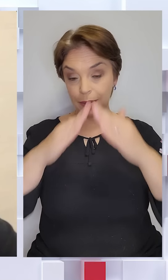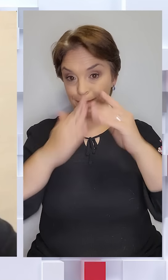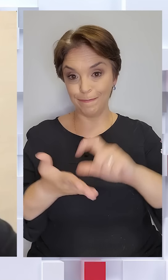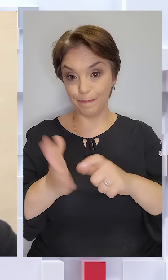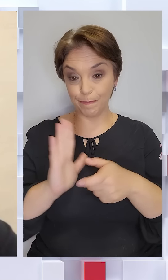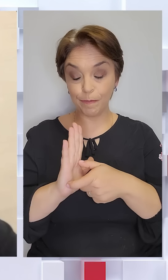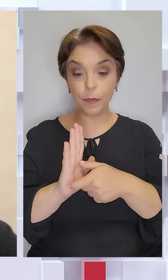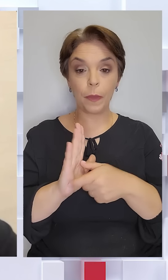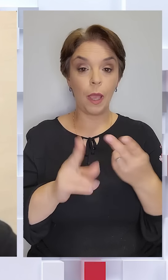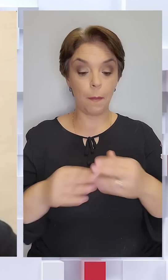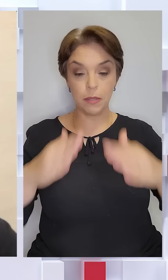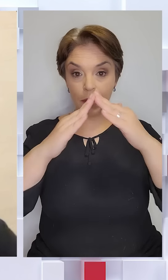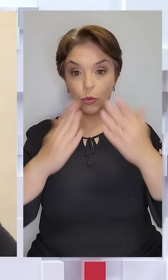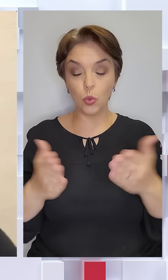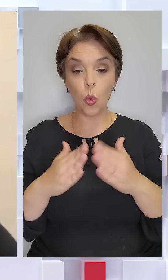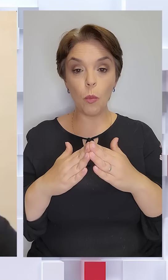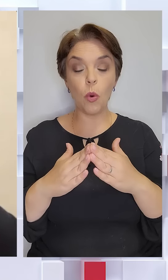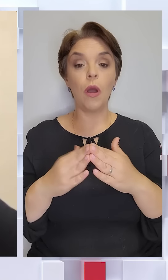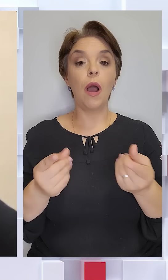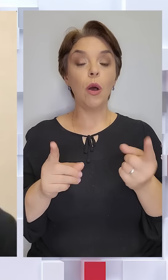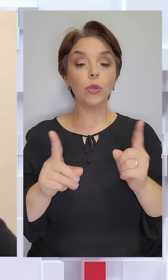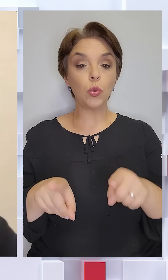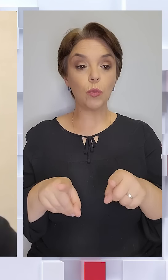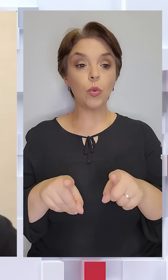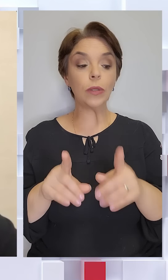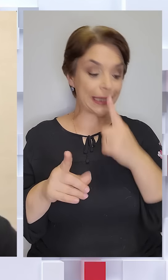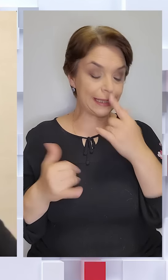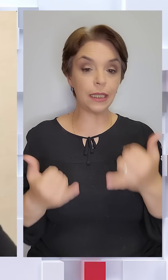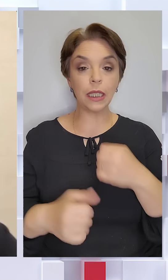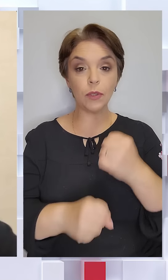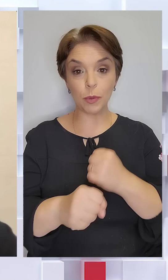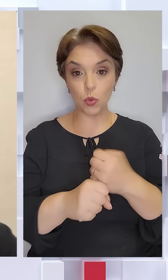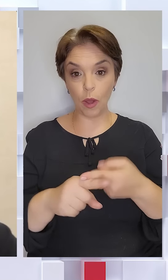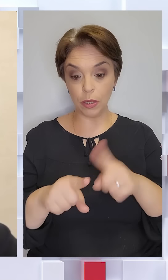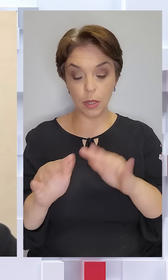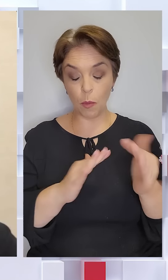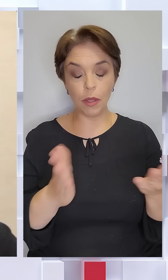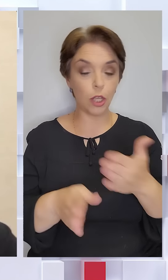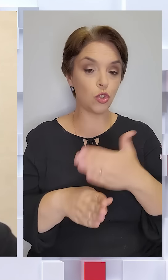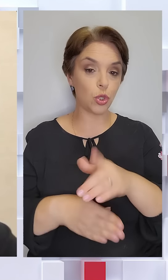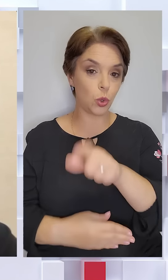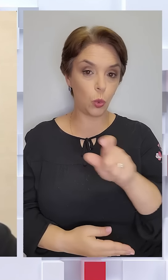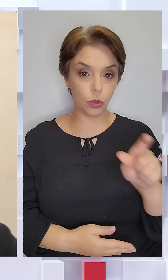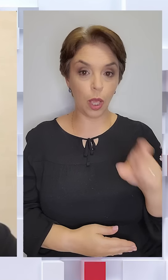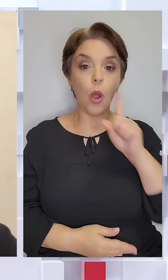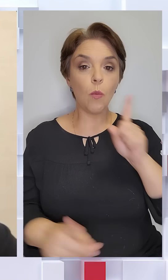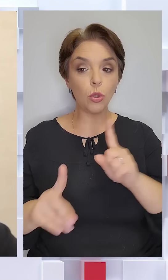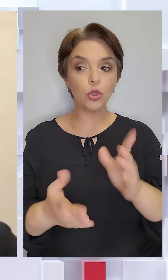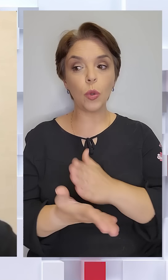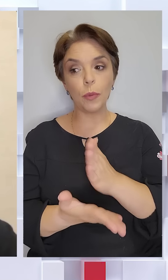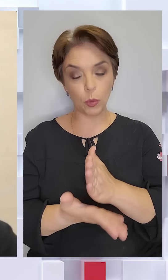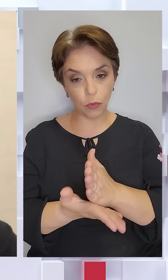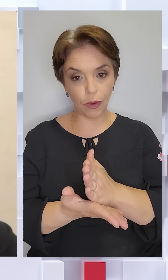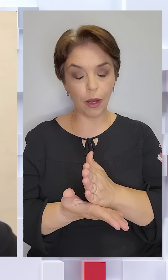головою, без даху над головою, без крівлі. Тому тільки відпрацювали ці моменти, якась частина людей поки що